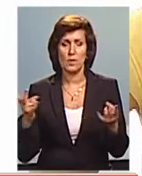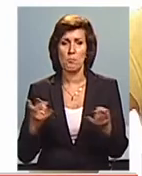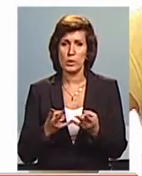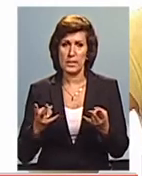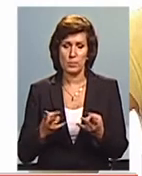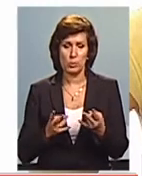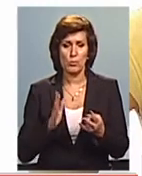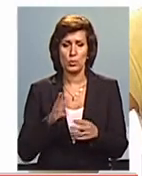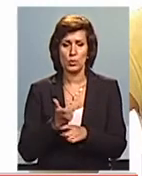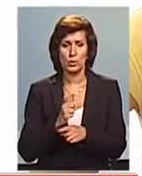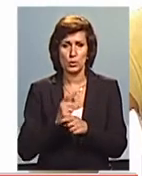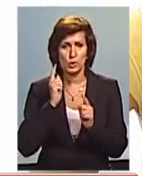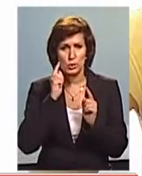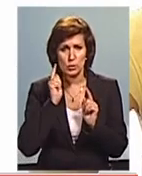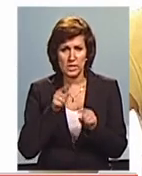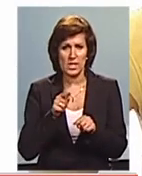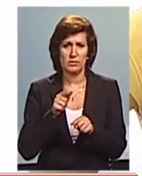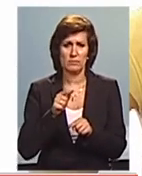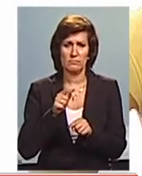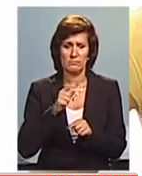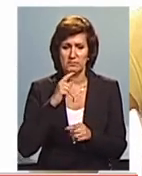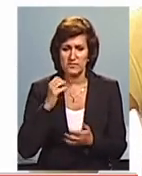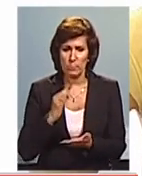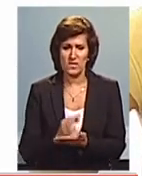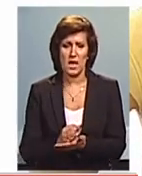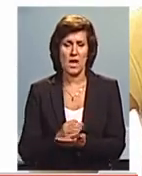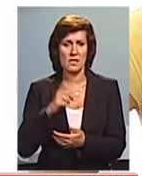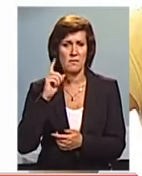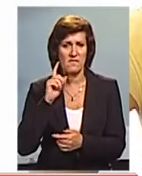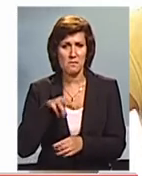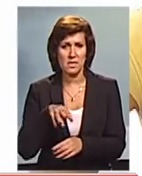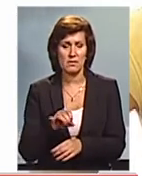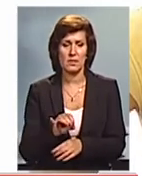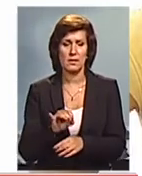Потрібно бути дуже зосередженим, відповідальним, вміти